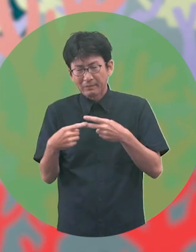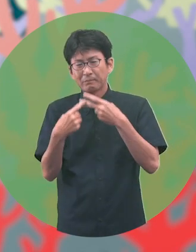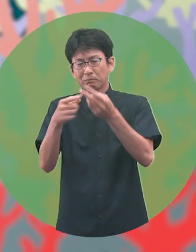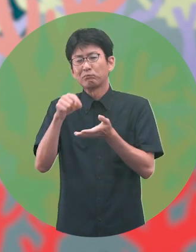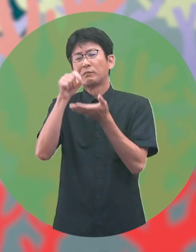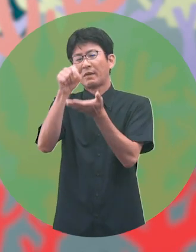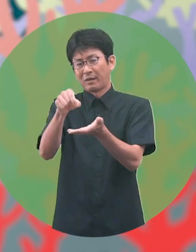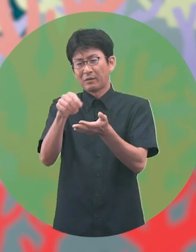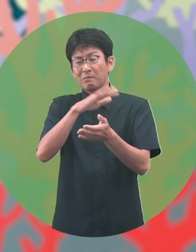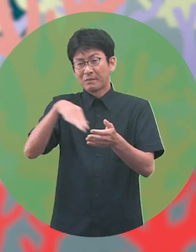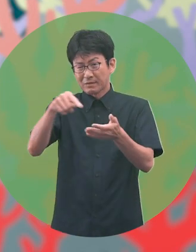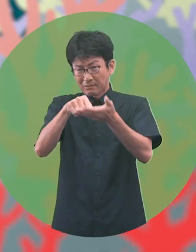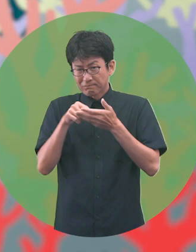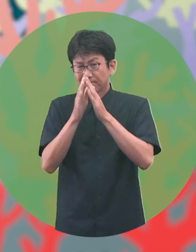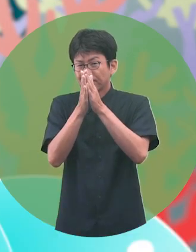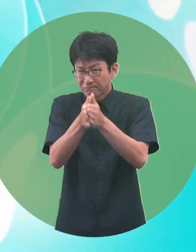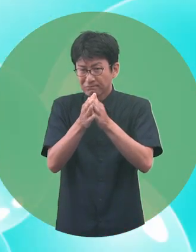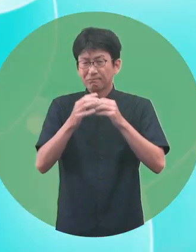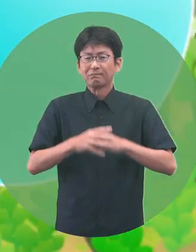応募待ってます。